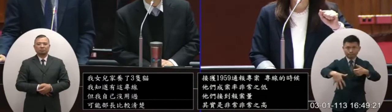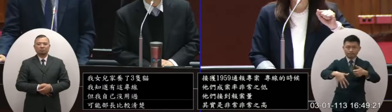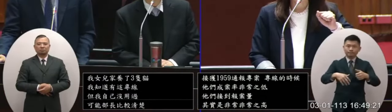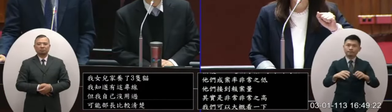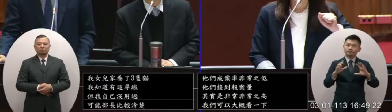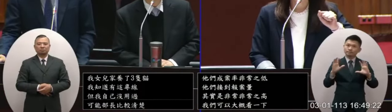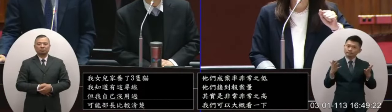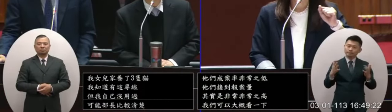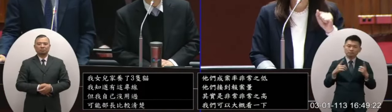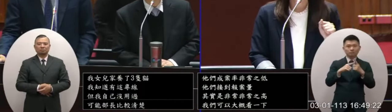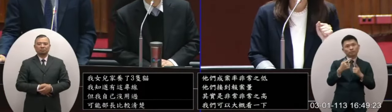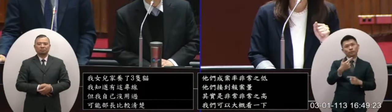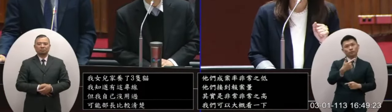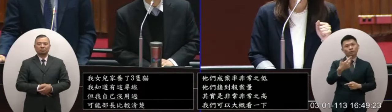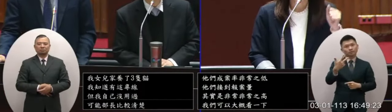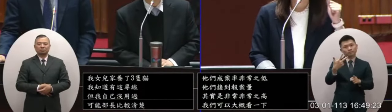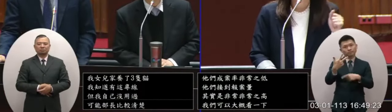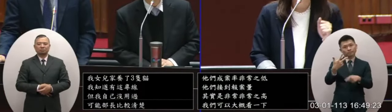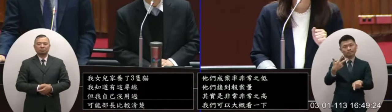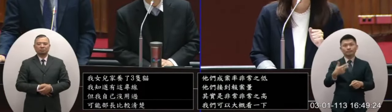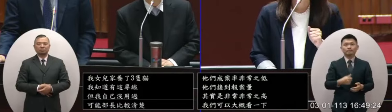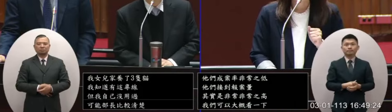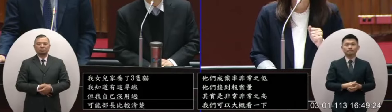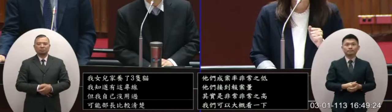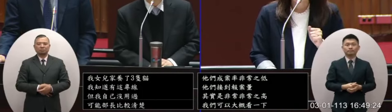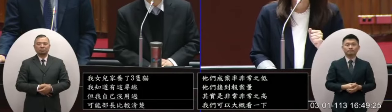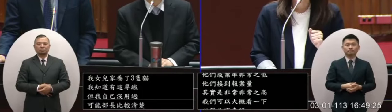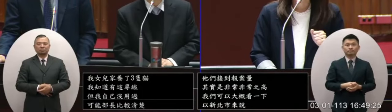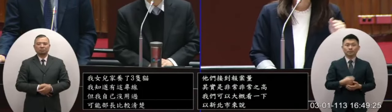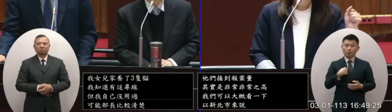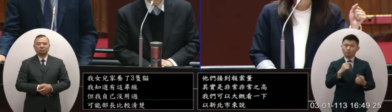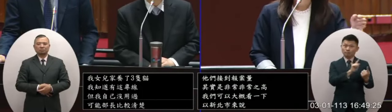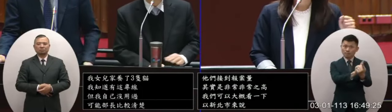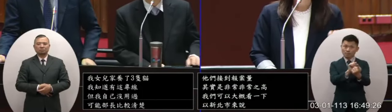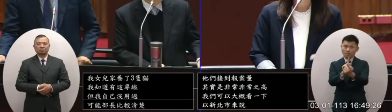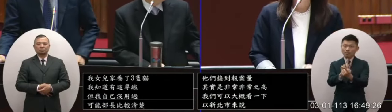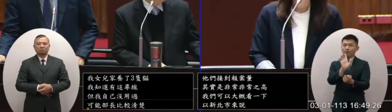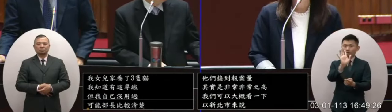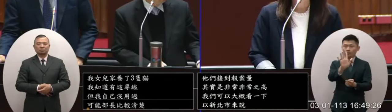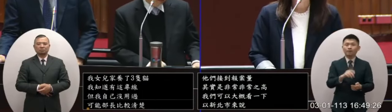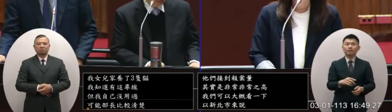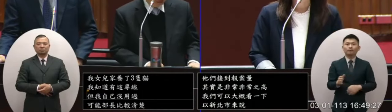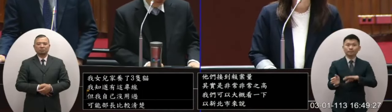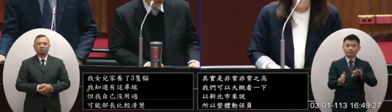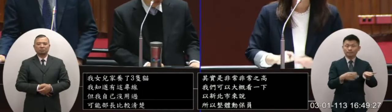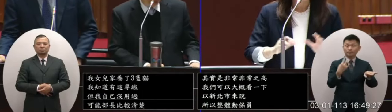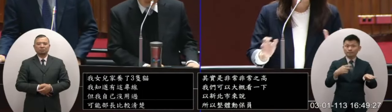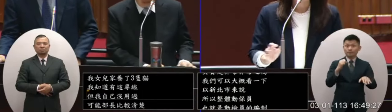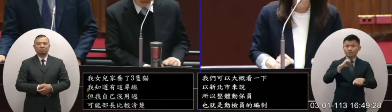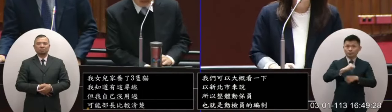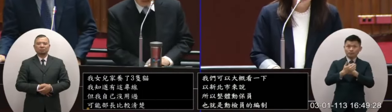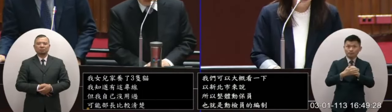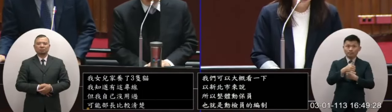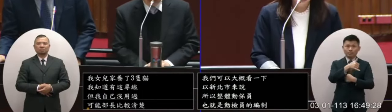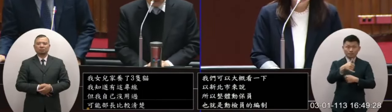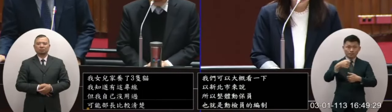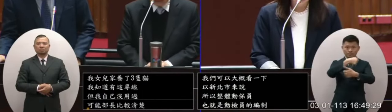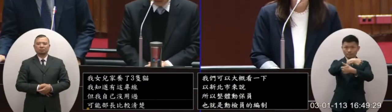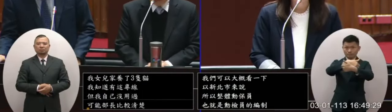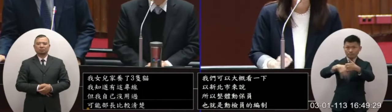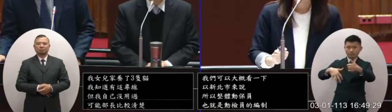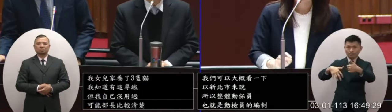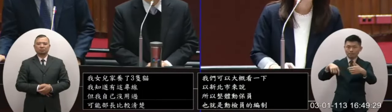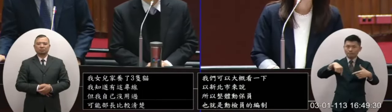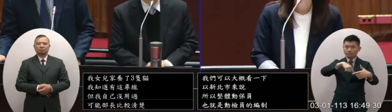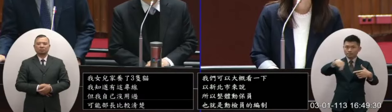大概只有6-7个，就我所知，因为其实我有跟他们接触过。那另外在动保员的一个整个所有的编制内哦，其实大